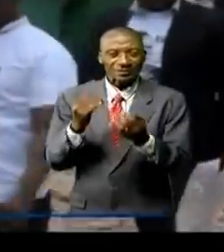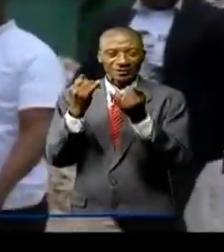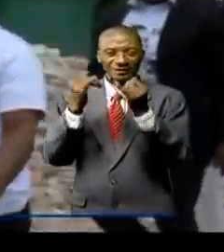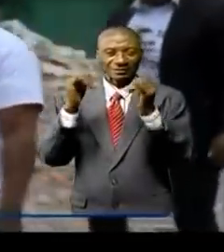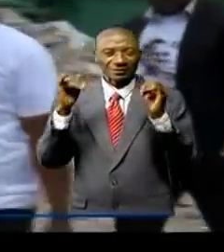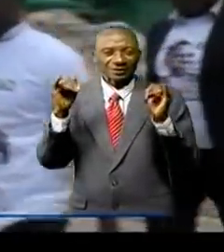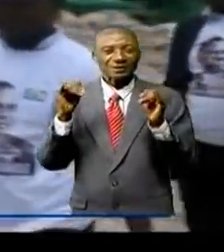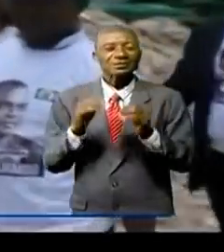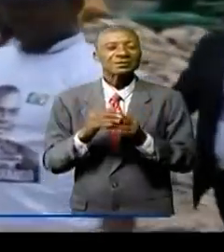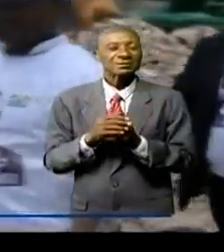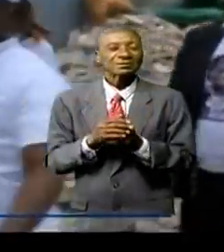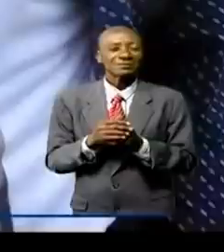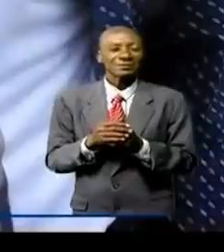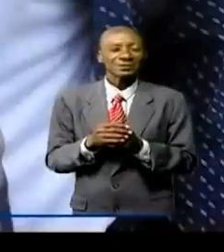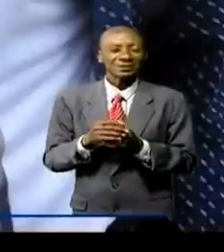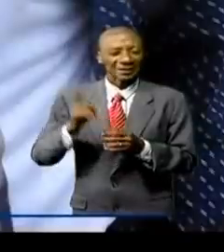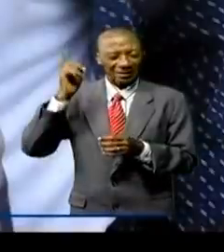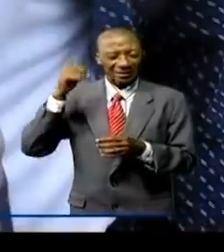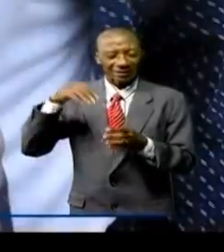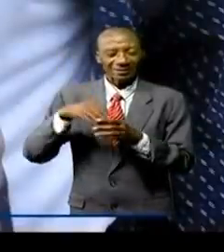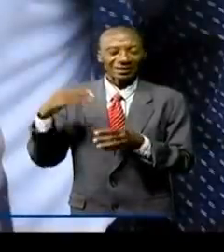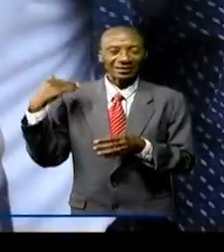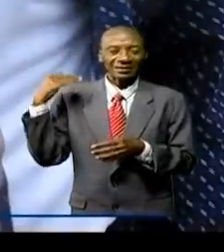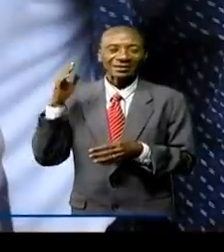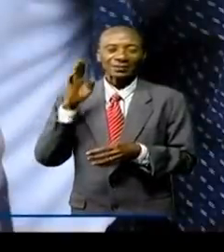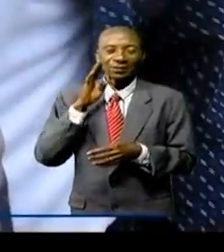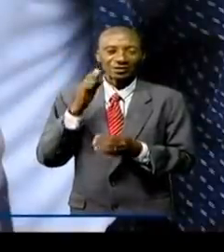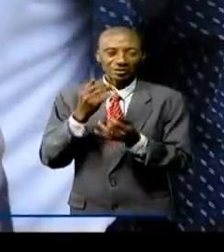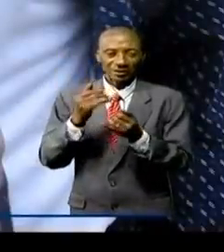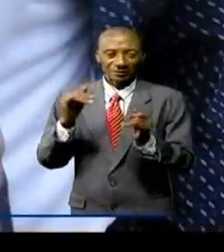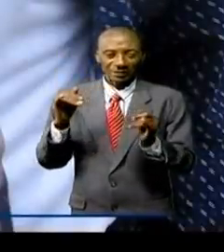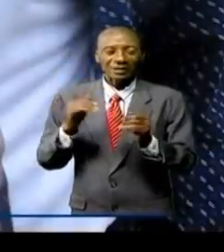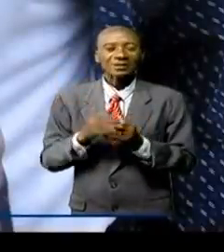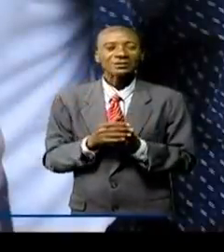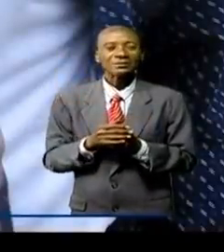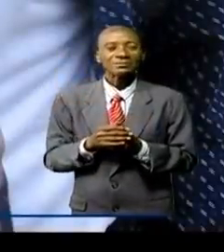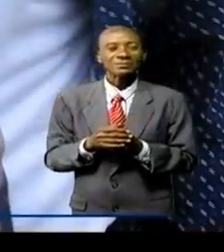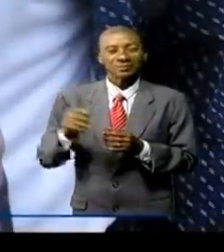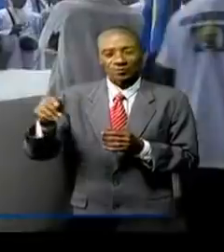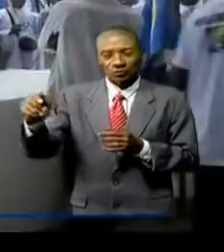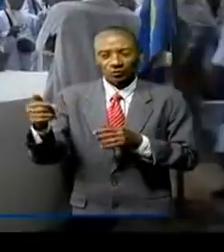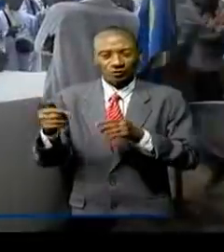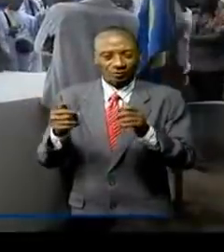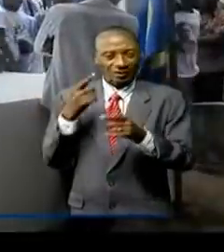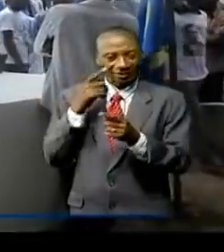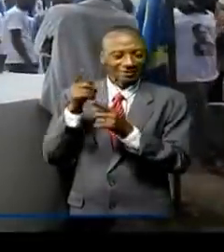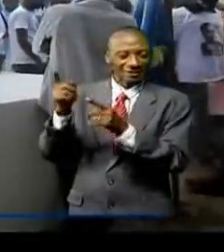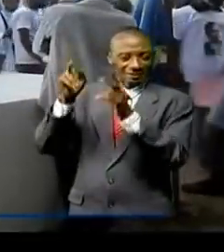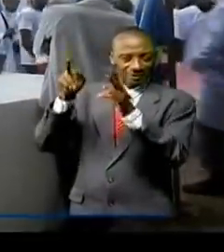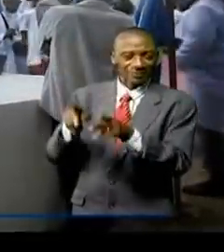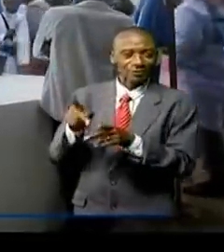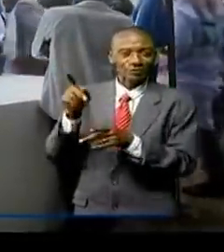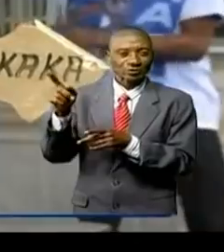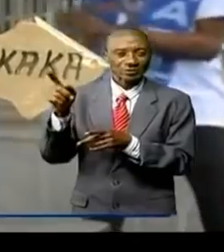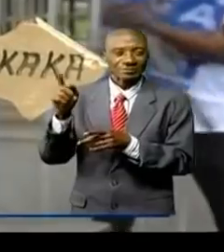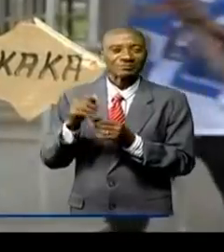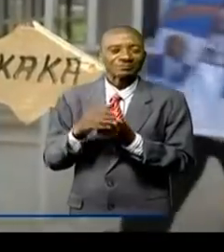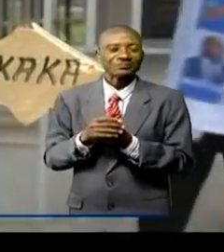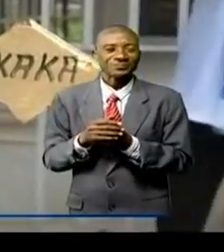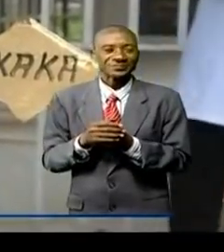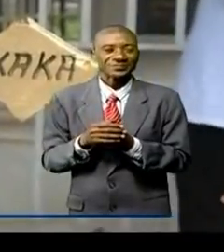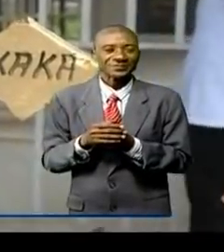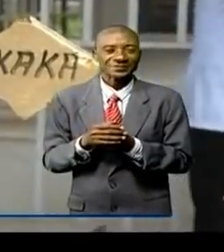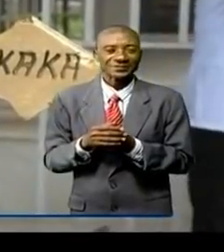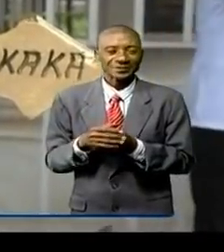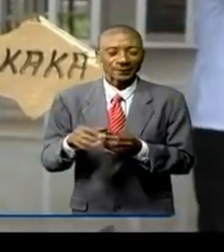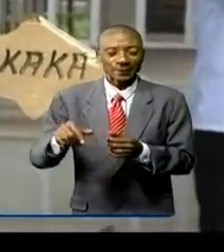des années indépendance, Jean-Didier Bolikango et ses visages des nationalistes autour de Patrice Emery Lumumba.